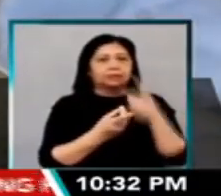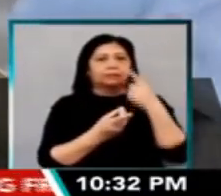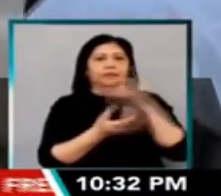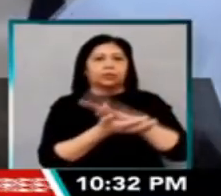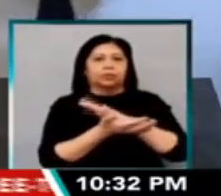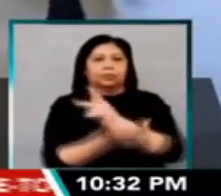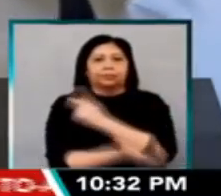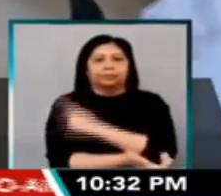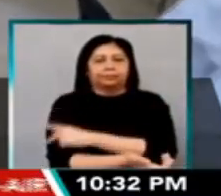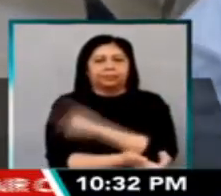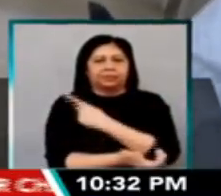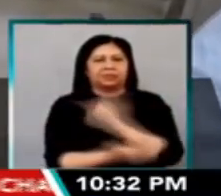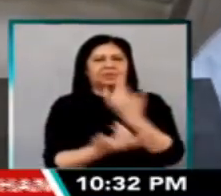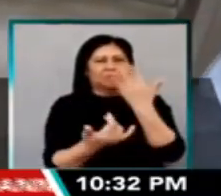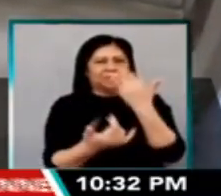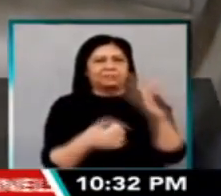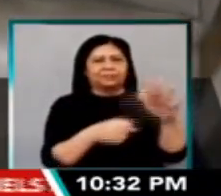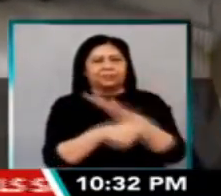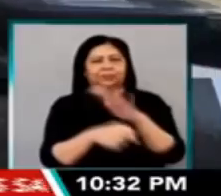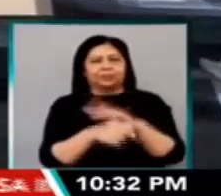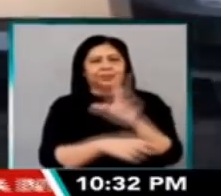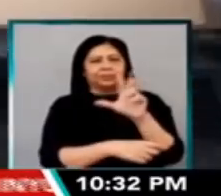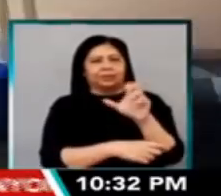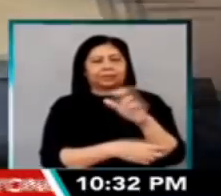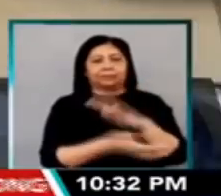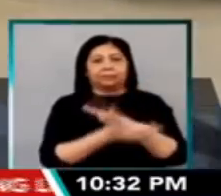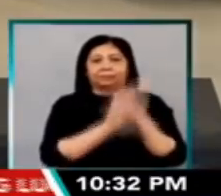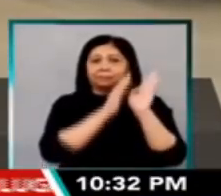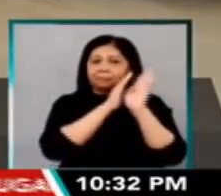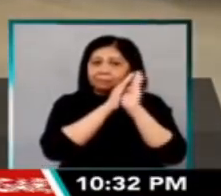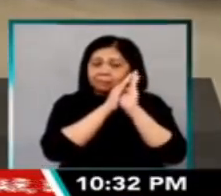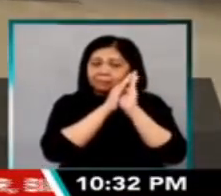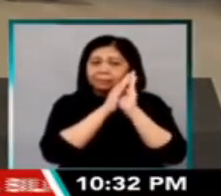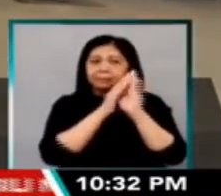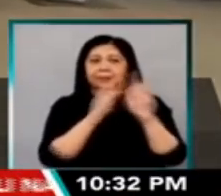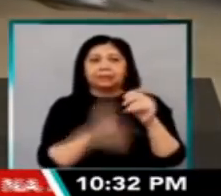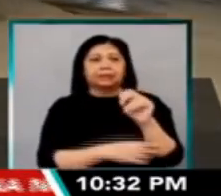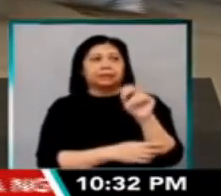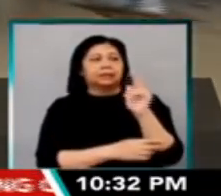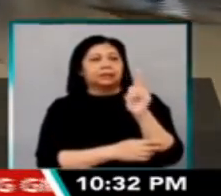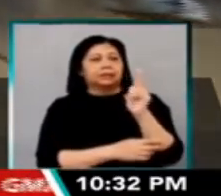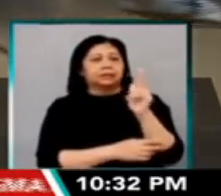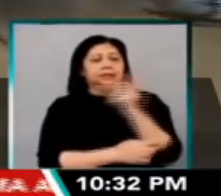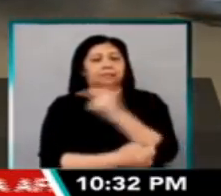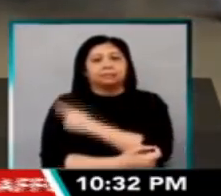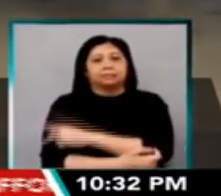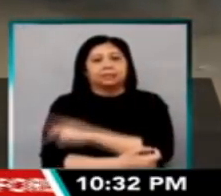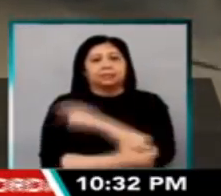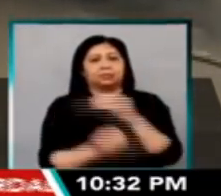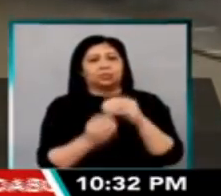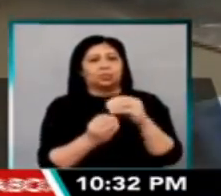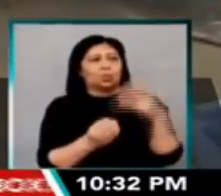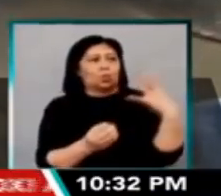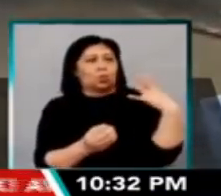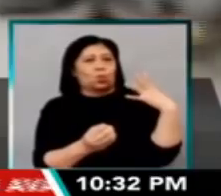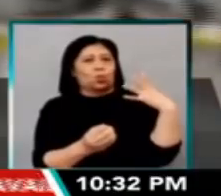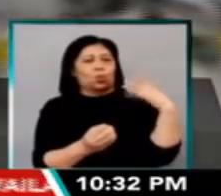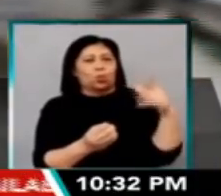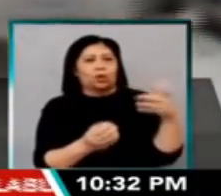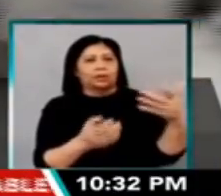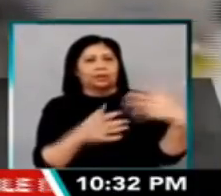Puno na rin daw ang 300 COVID beds habang nasa 30 pasyente pa ang naghihintay na ma-admit